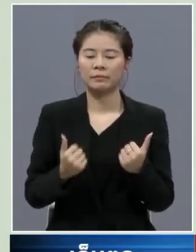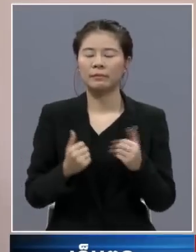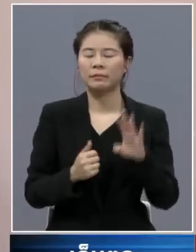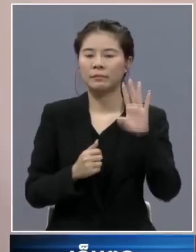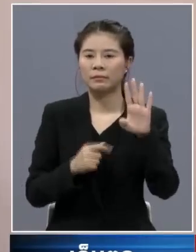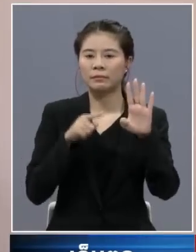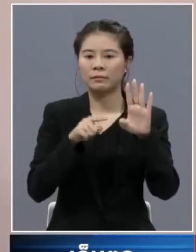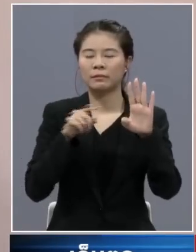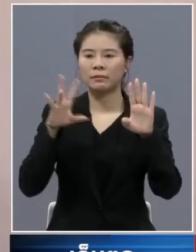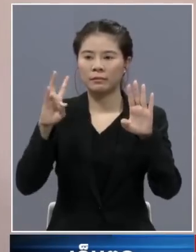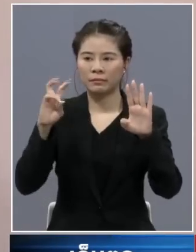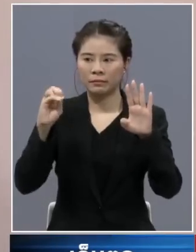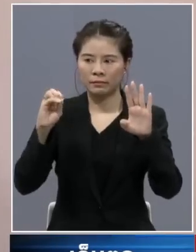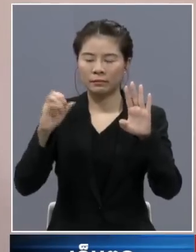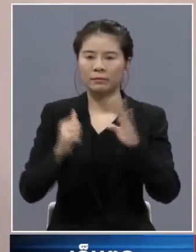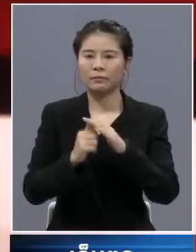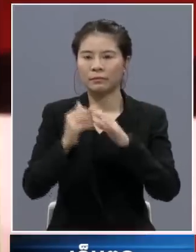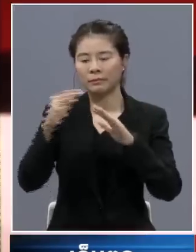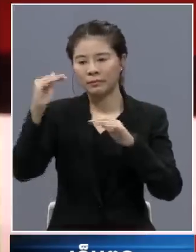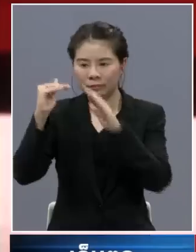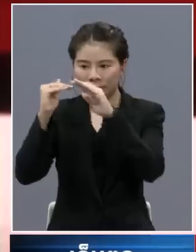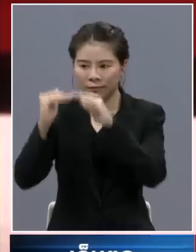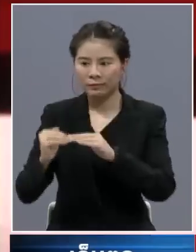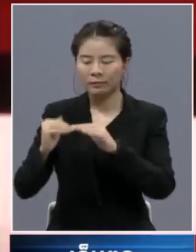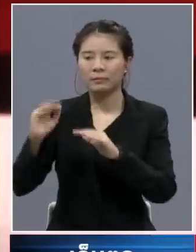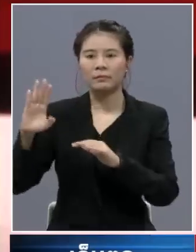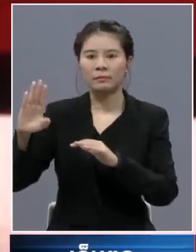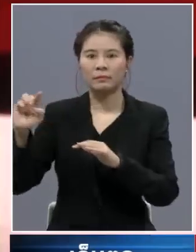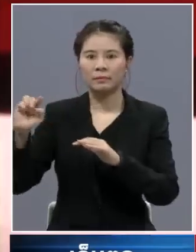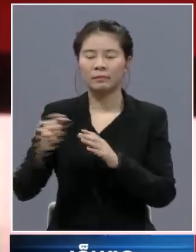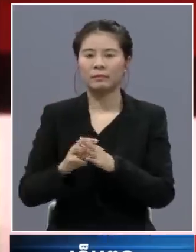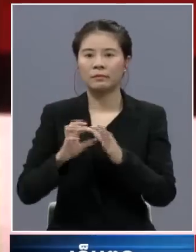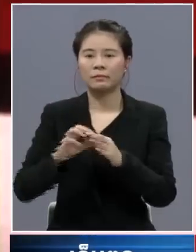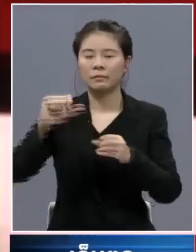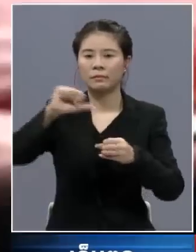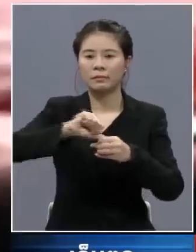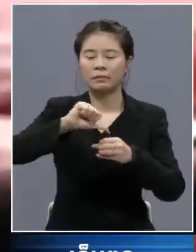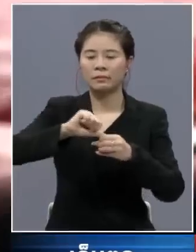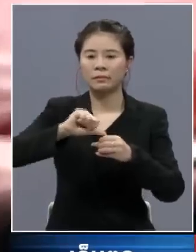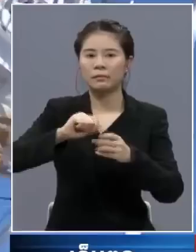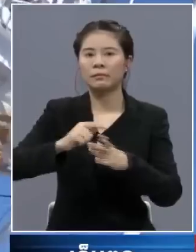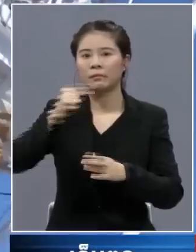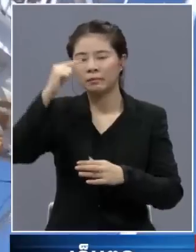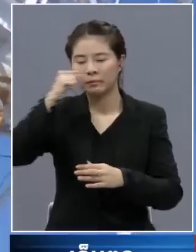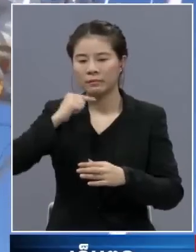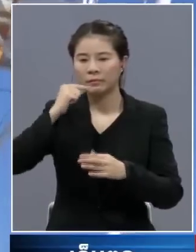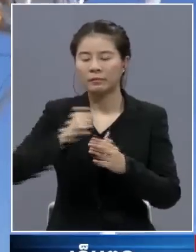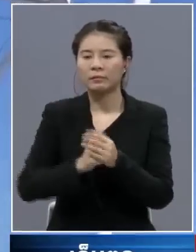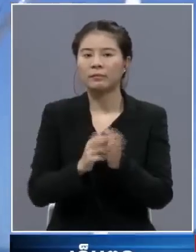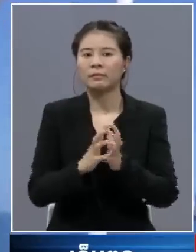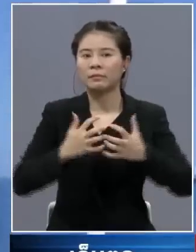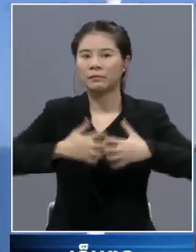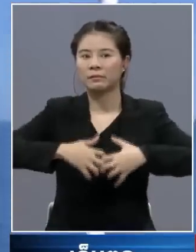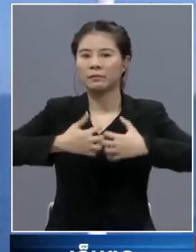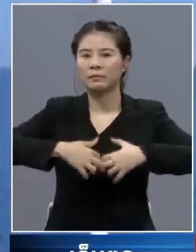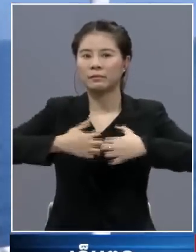ท70สตางค์นะฮะก็อาจจะเหลือแค่4บาทขณะที่แนวโน้มการผลิตก๊าซธรรมชาติในอ่าวไทยมีแนวโน้มเพิ่มมากขึ้นก็จะช่วยให้ค่